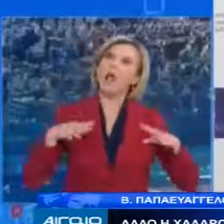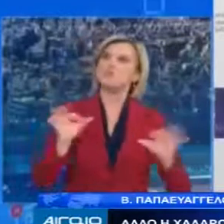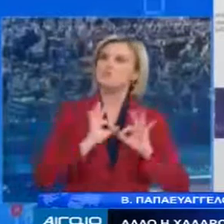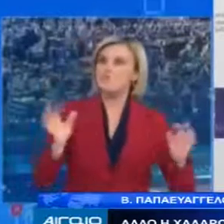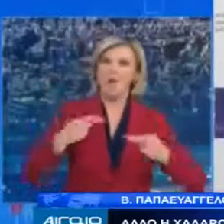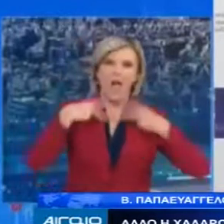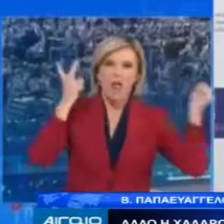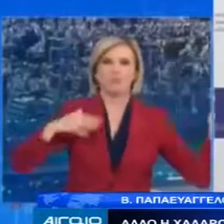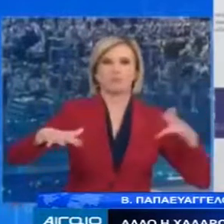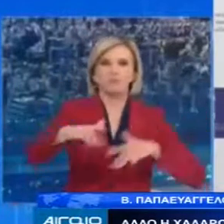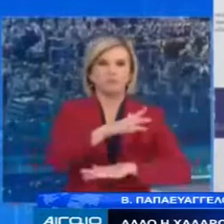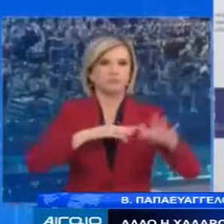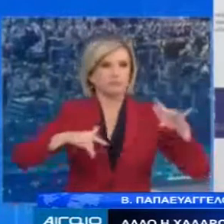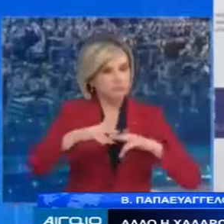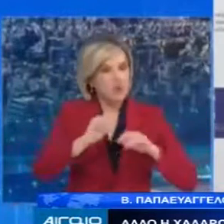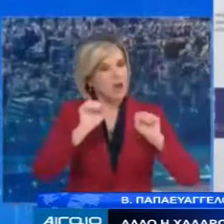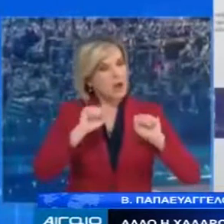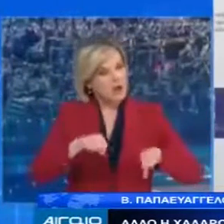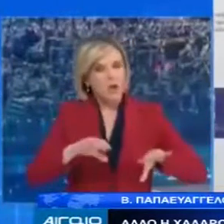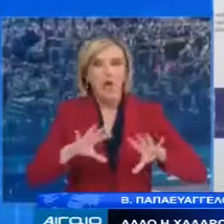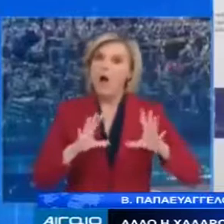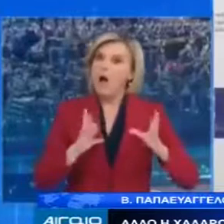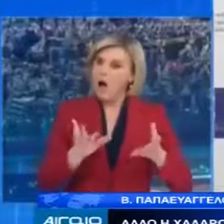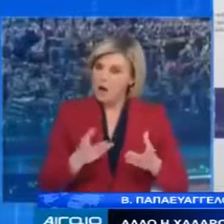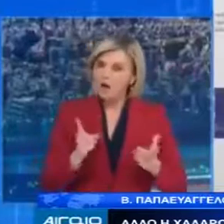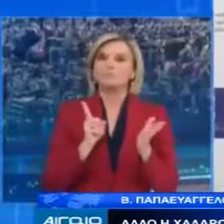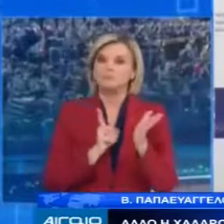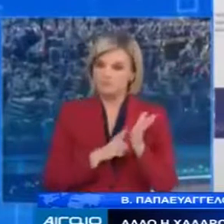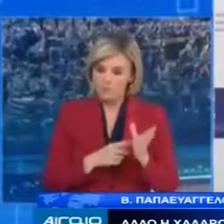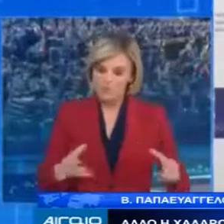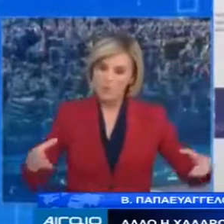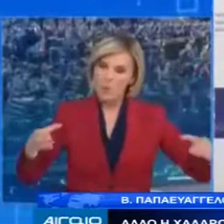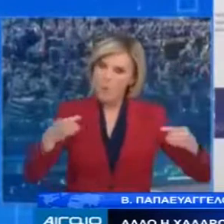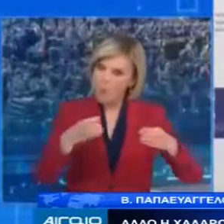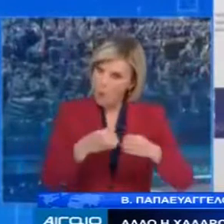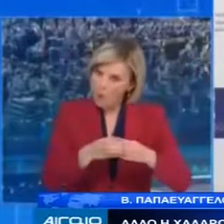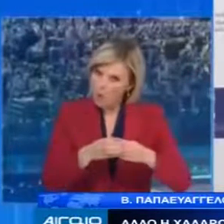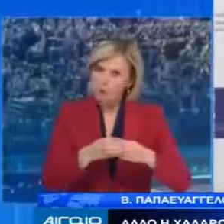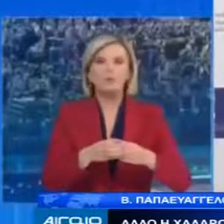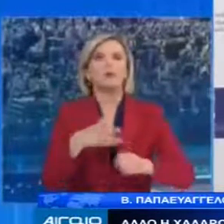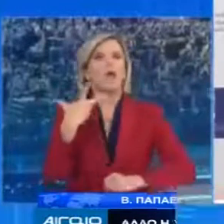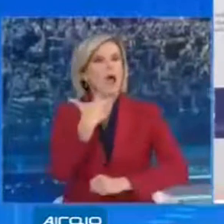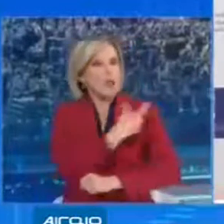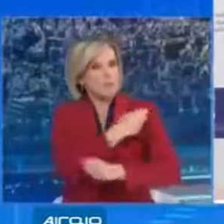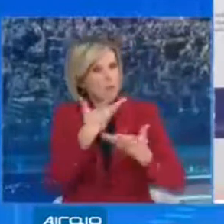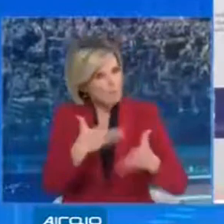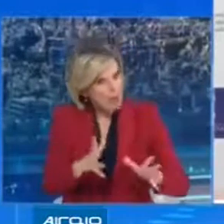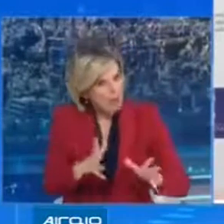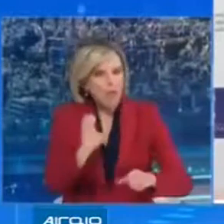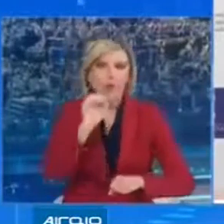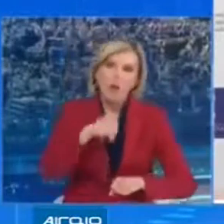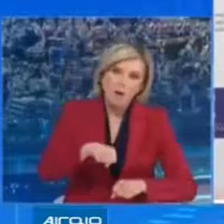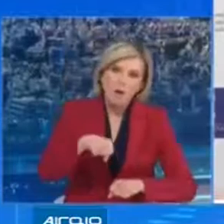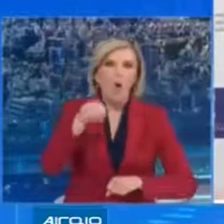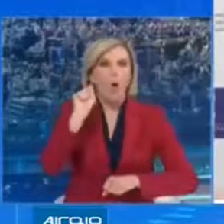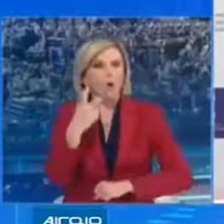η χαλάρωση των μέτρων ατομικής προστασίας. Πρέπει όλοι μας, εμβολιασμένοι και μη, να προσέχουμε. Το οφείλουμε τόσο στον